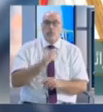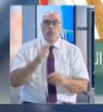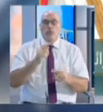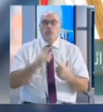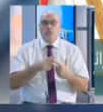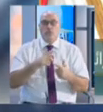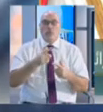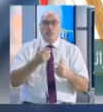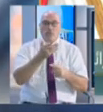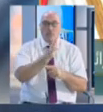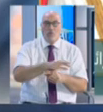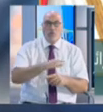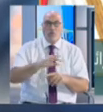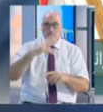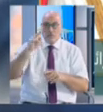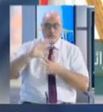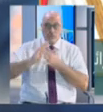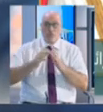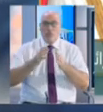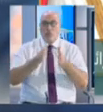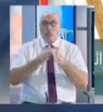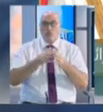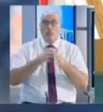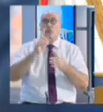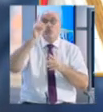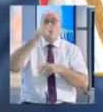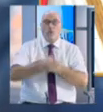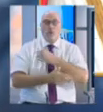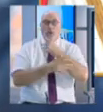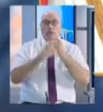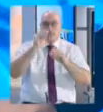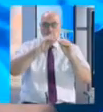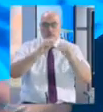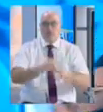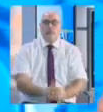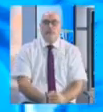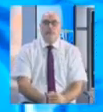ضحايا الحرائق متمنيا الشفاء العاجل للمصابين.